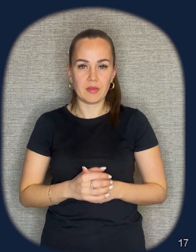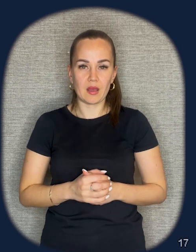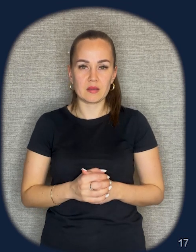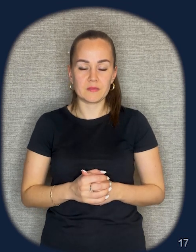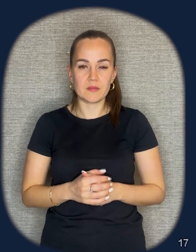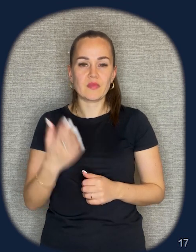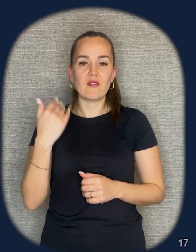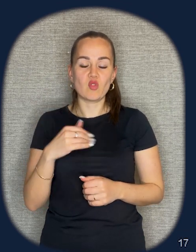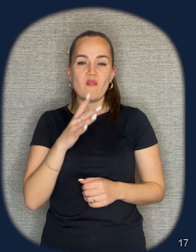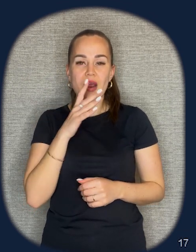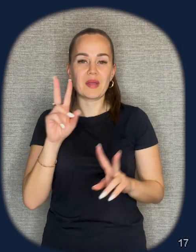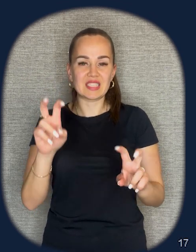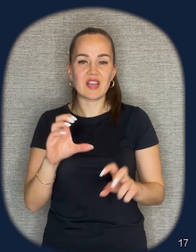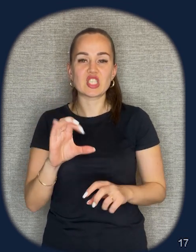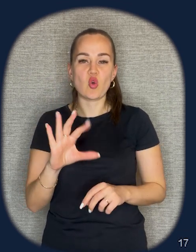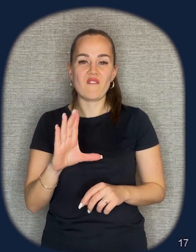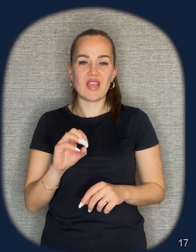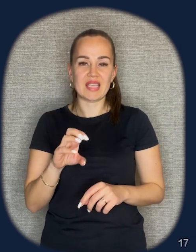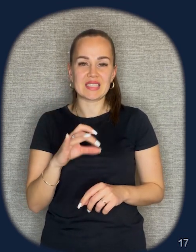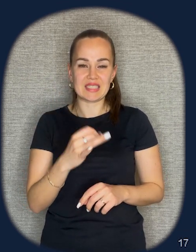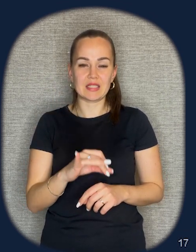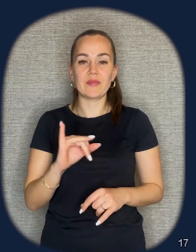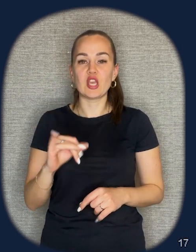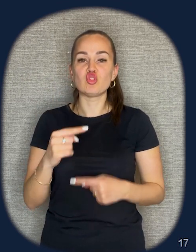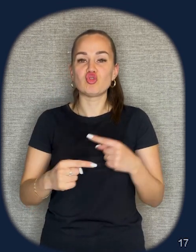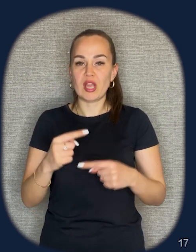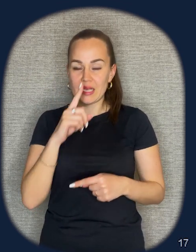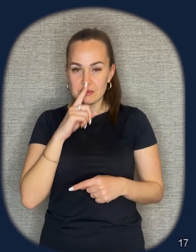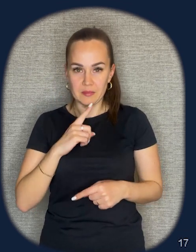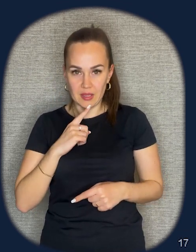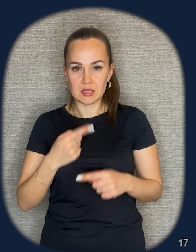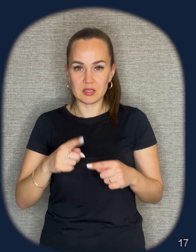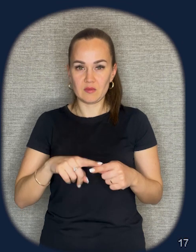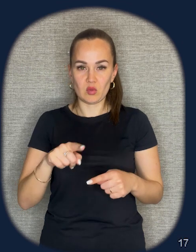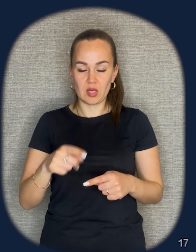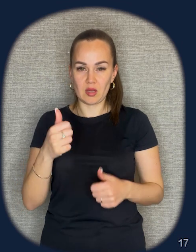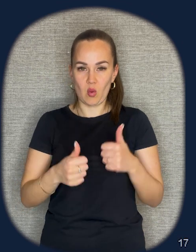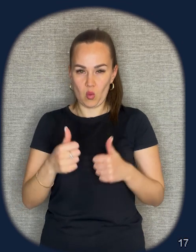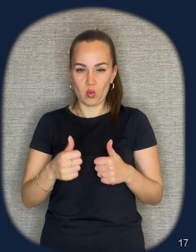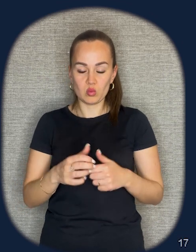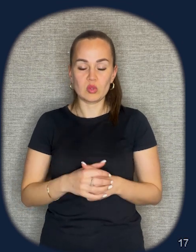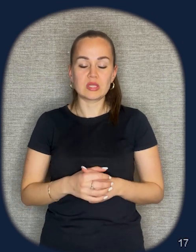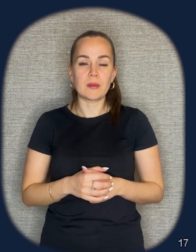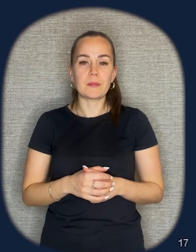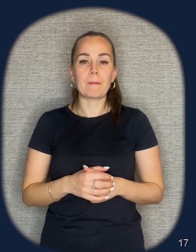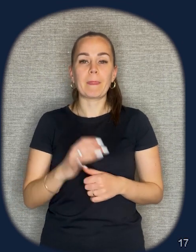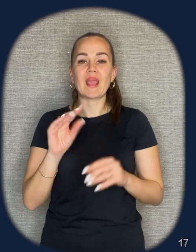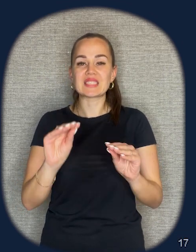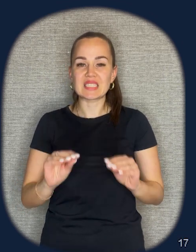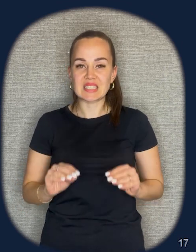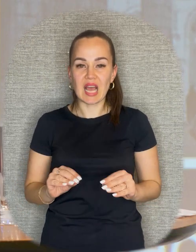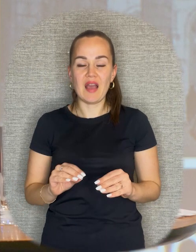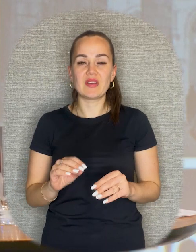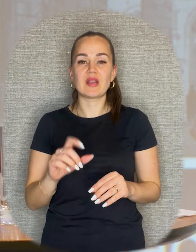проектов реконструкции части Суворовского проспекта в то время советского